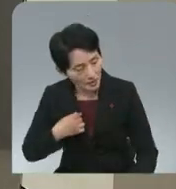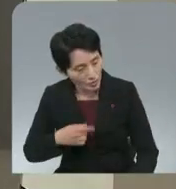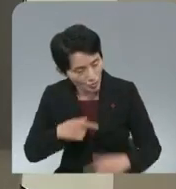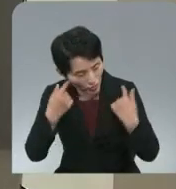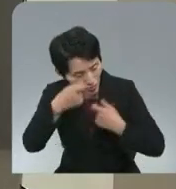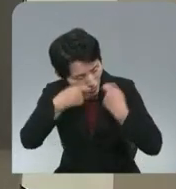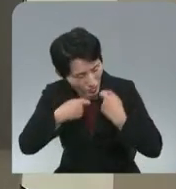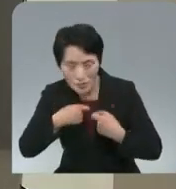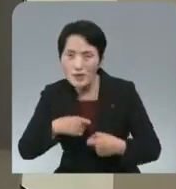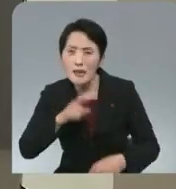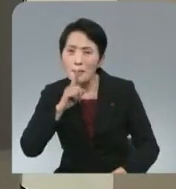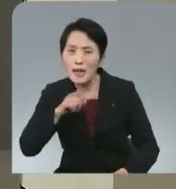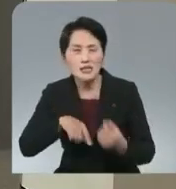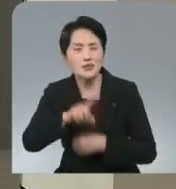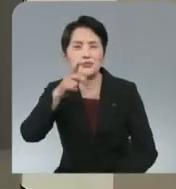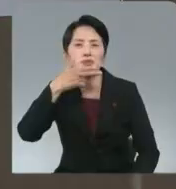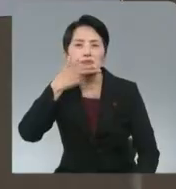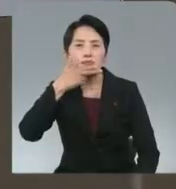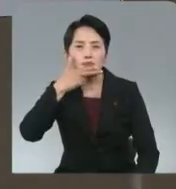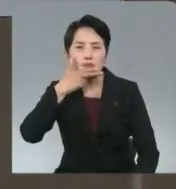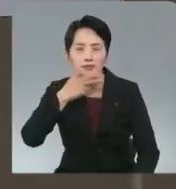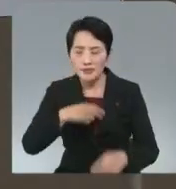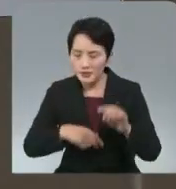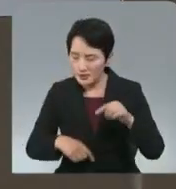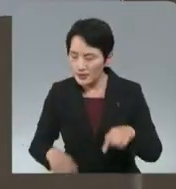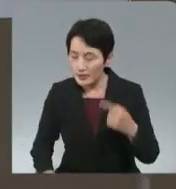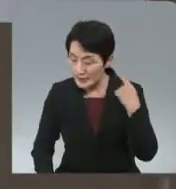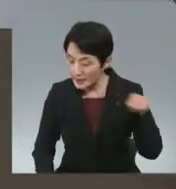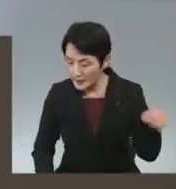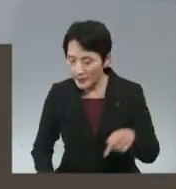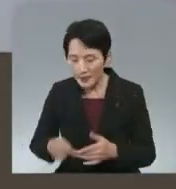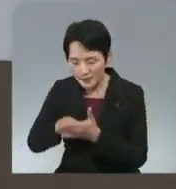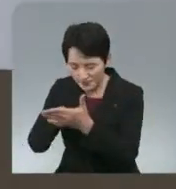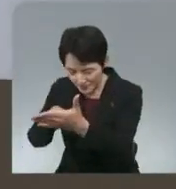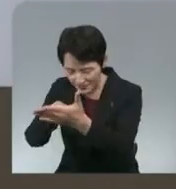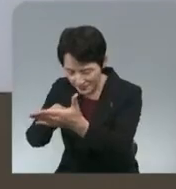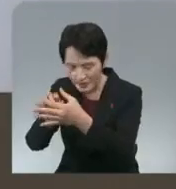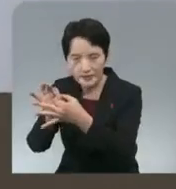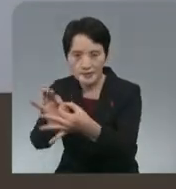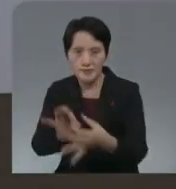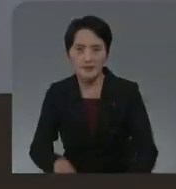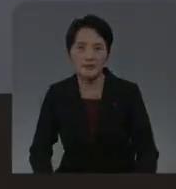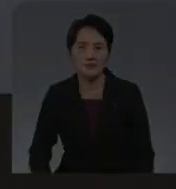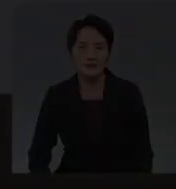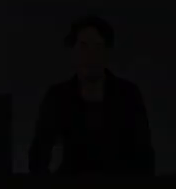Südkoreas waren beide Raketen fast 500 km weit geflogen ehe sie im Osten mehr niedergingen